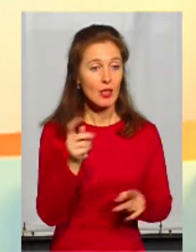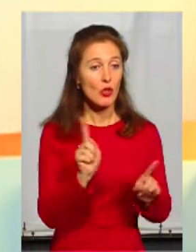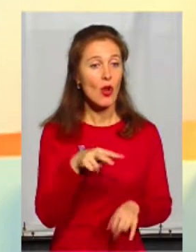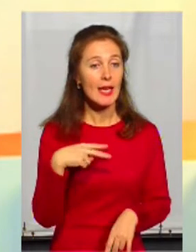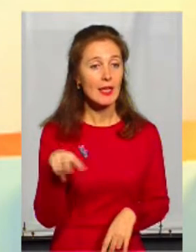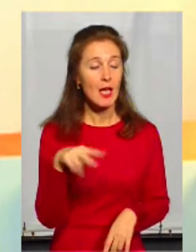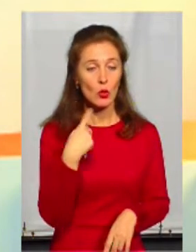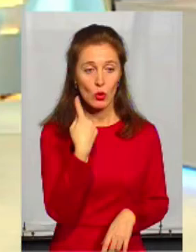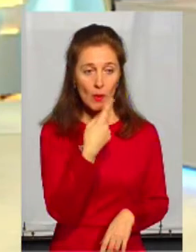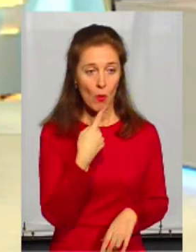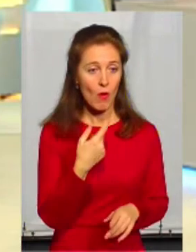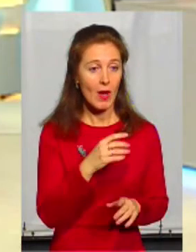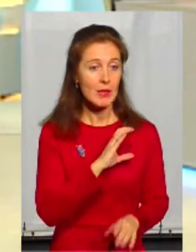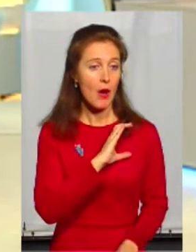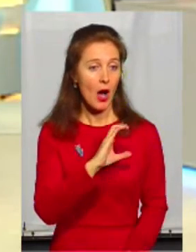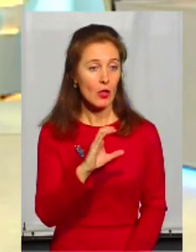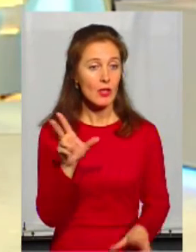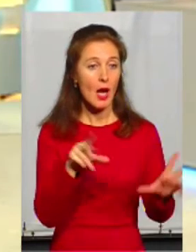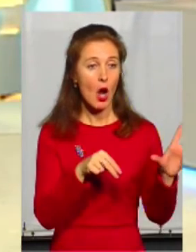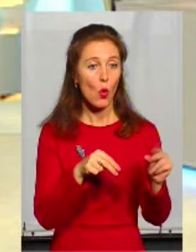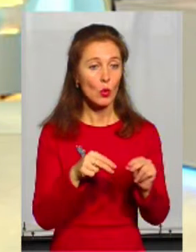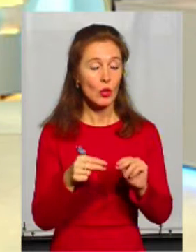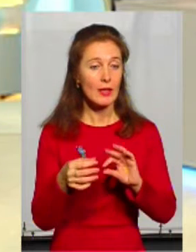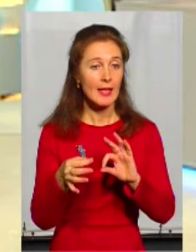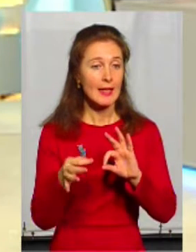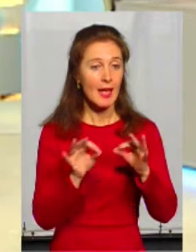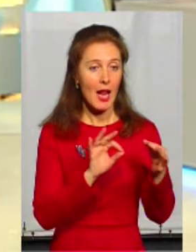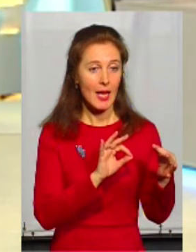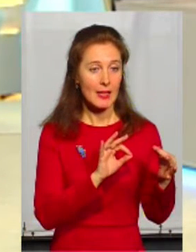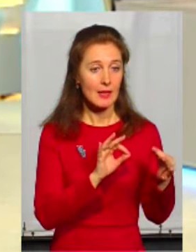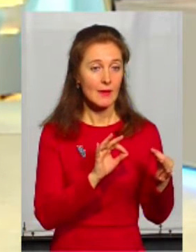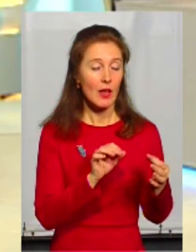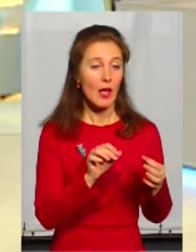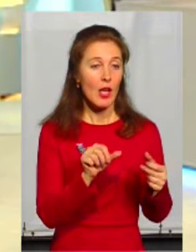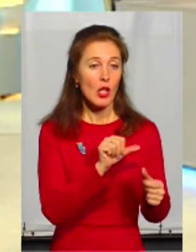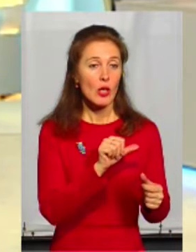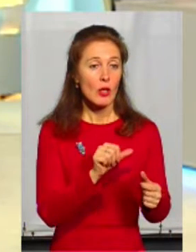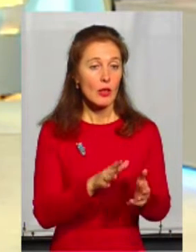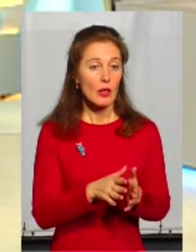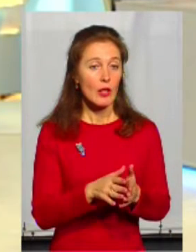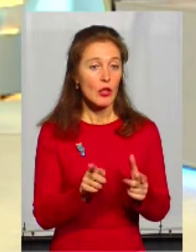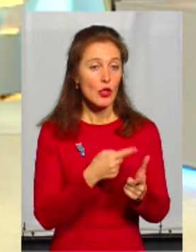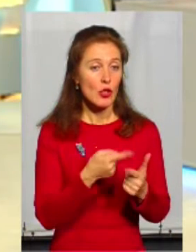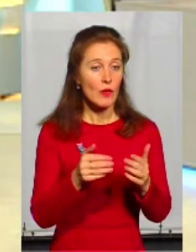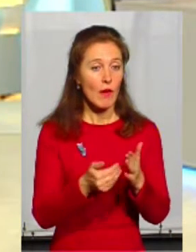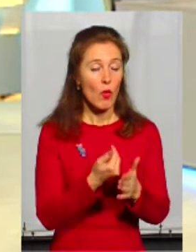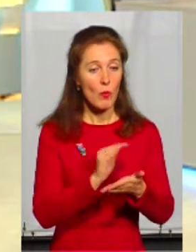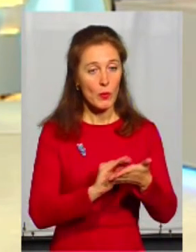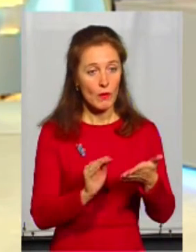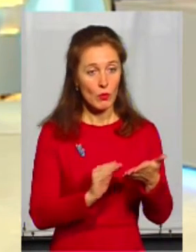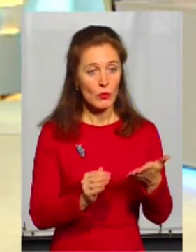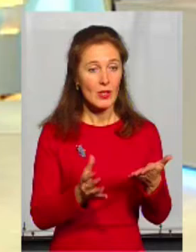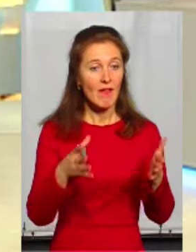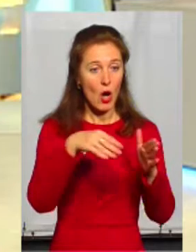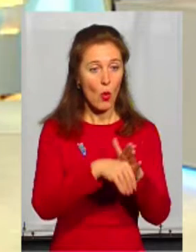мова збагачується за рахунок діалектів. Чи враховані ці діалекти саме в цьому новому правописі? Ми не